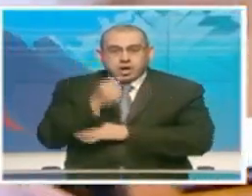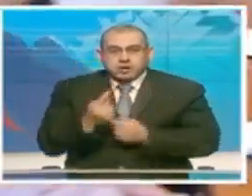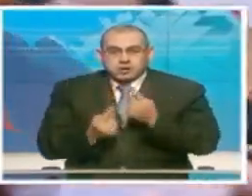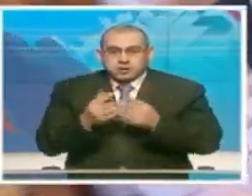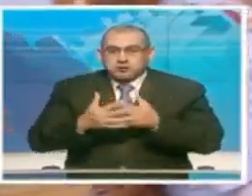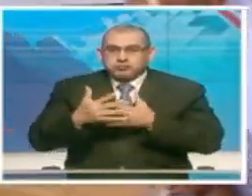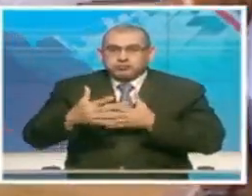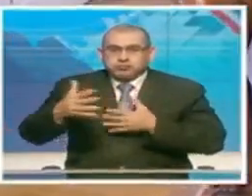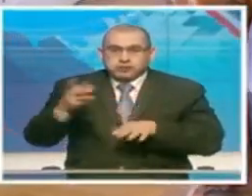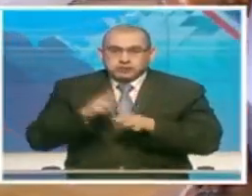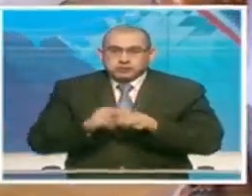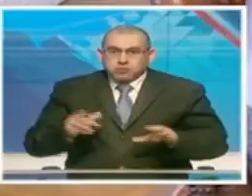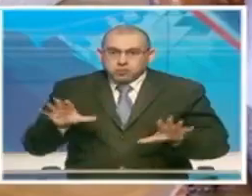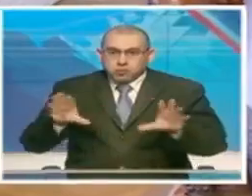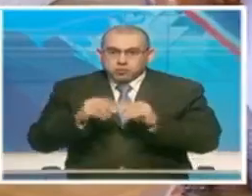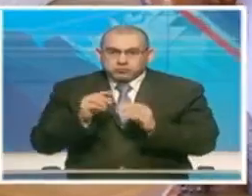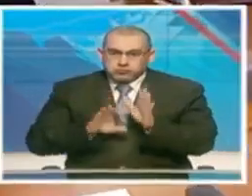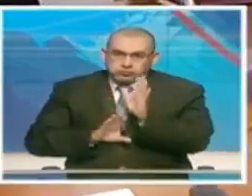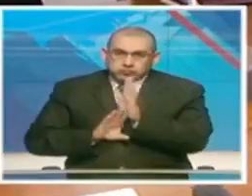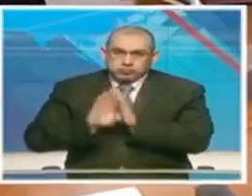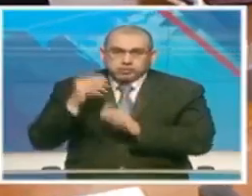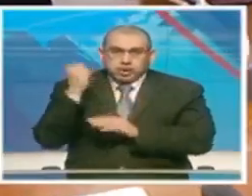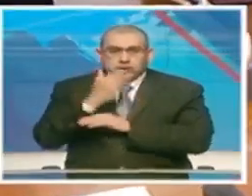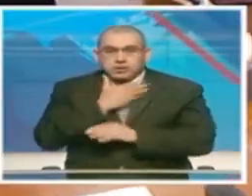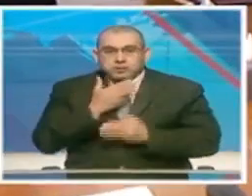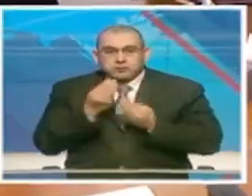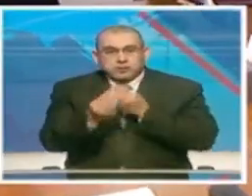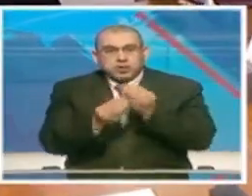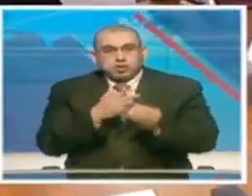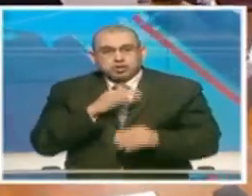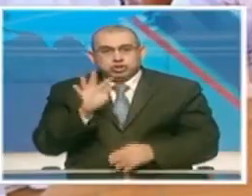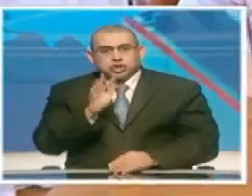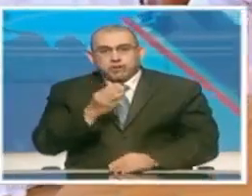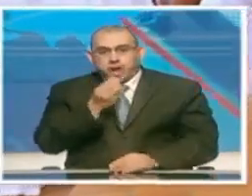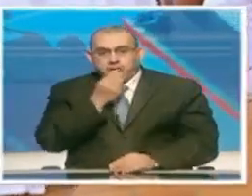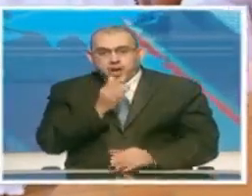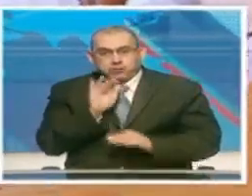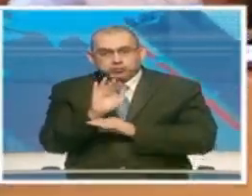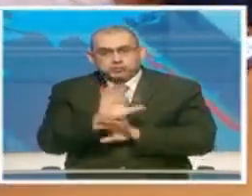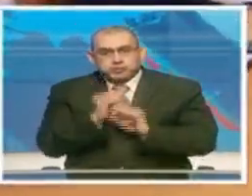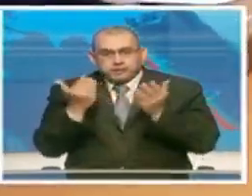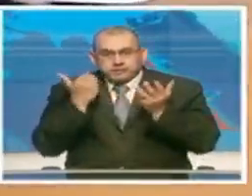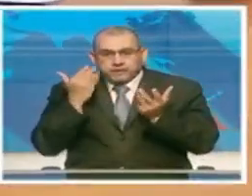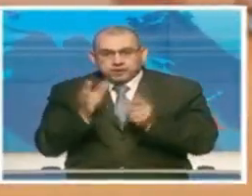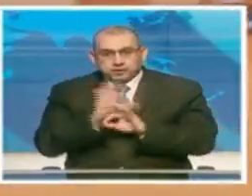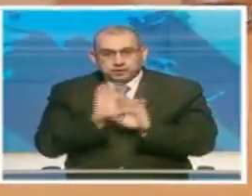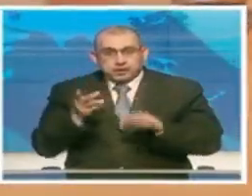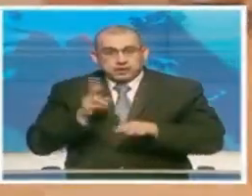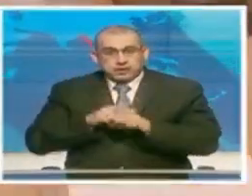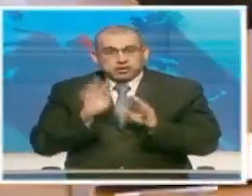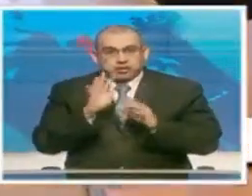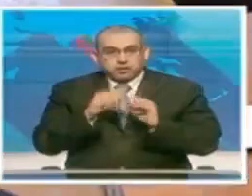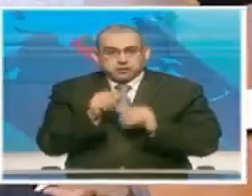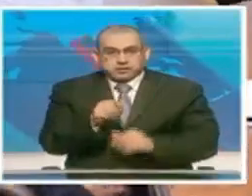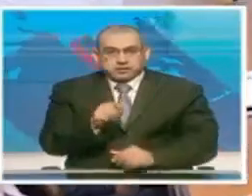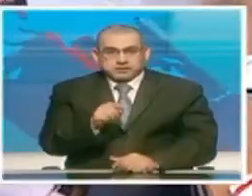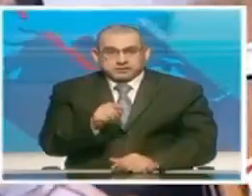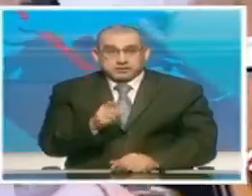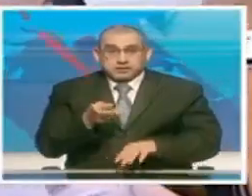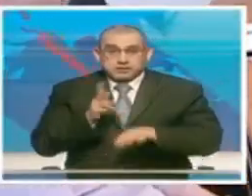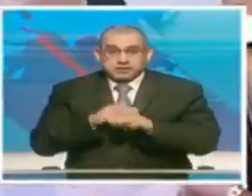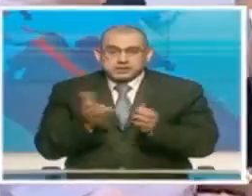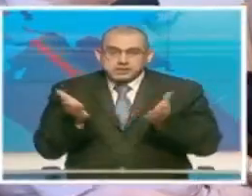الزراعيه وتحقيق طفره تضمن قدره الدوله على حمايه الامن الغذائي للشعب المصري